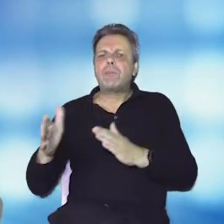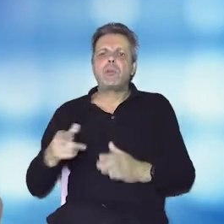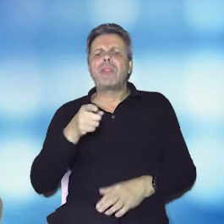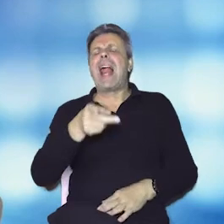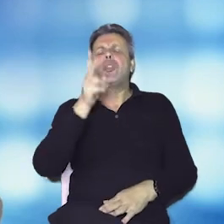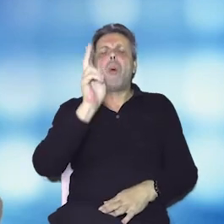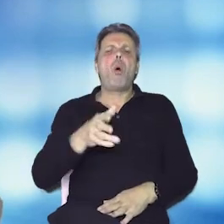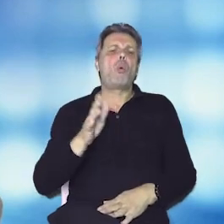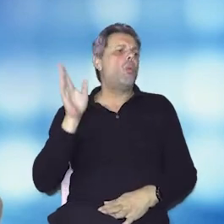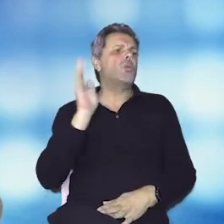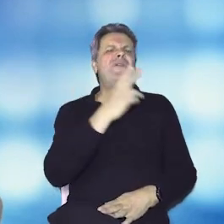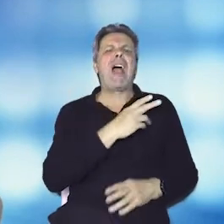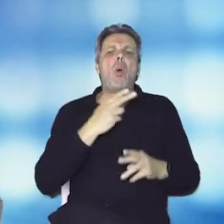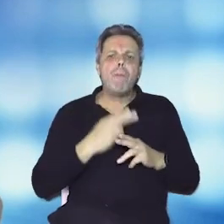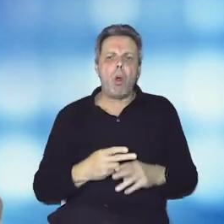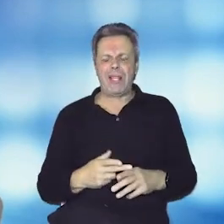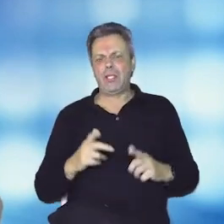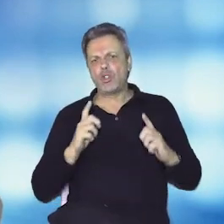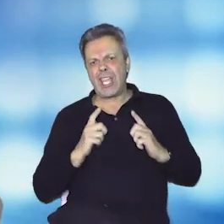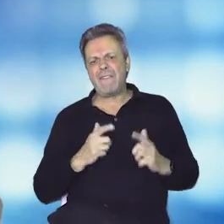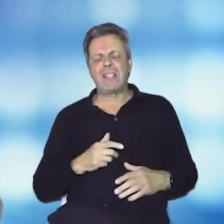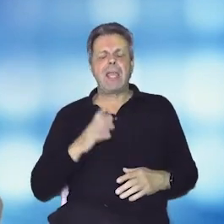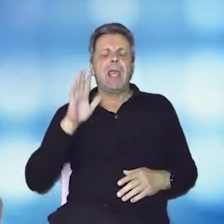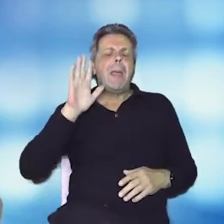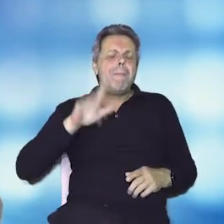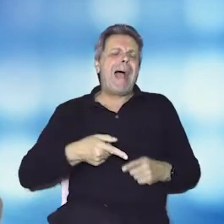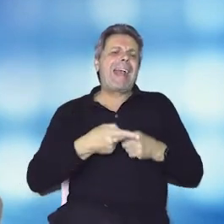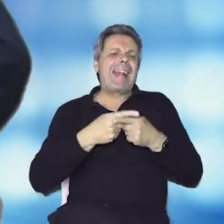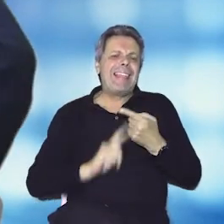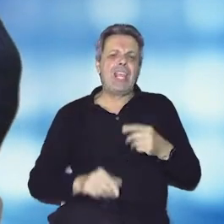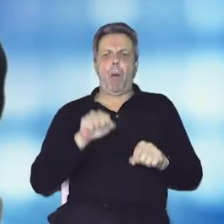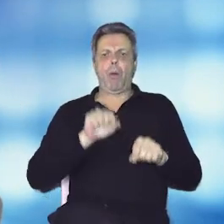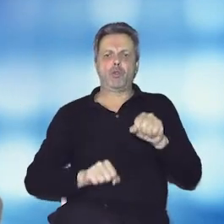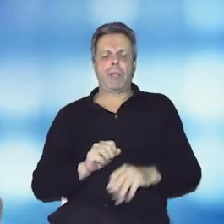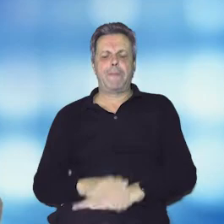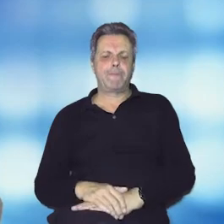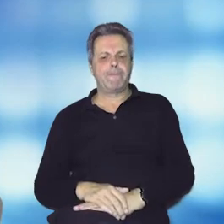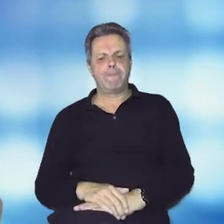to u svakoj bolnici očekivati bar dio postupka?